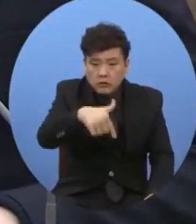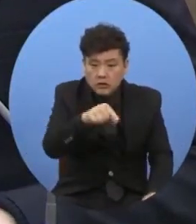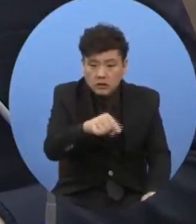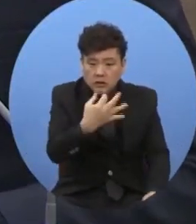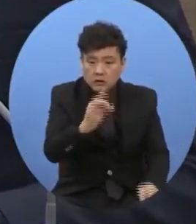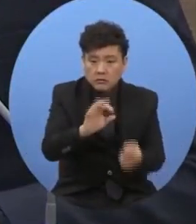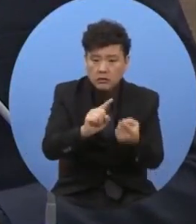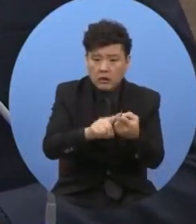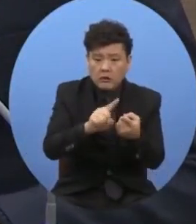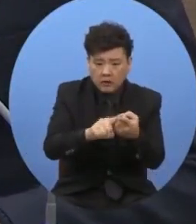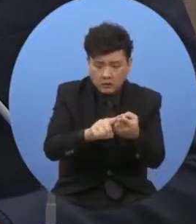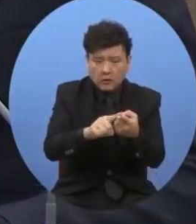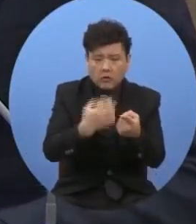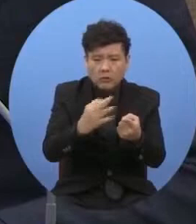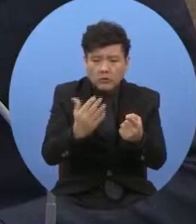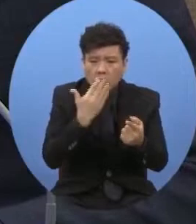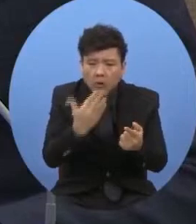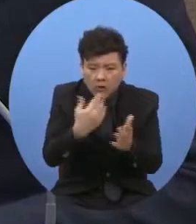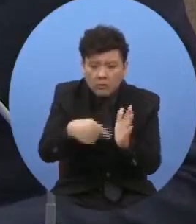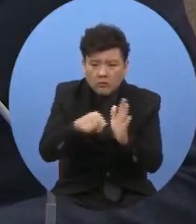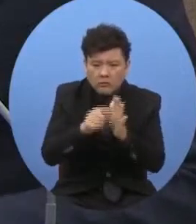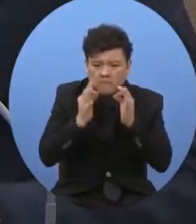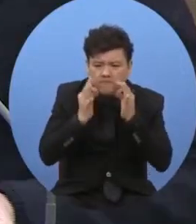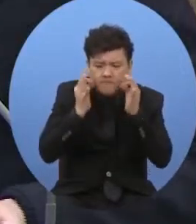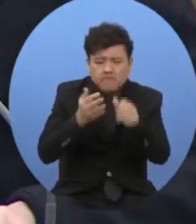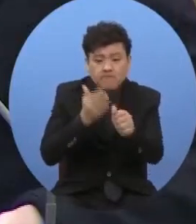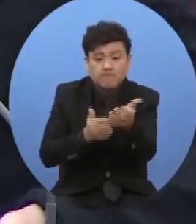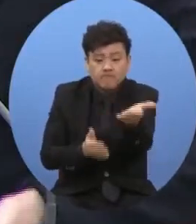수 있도록 끝까지 좀 노력을 해주시기를 예. 바랍니다.